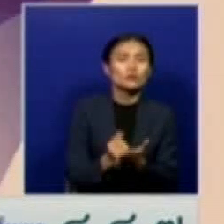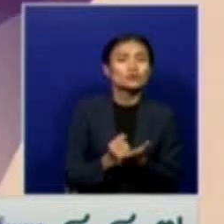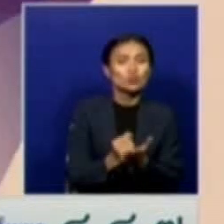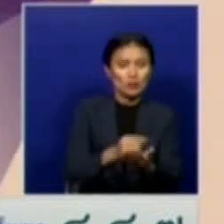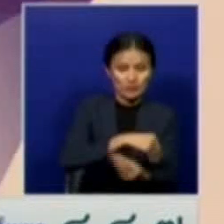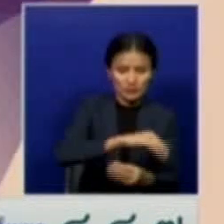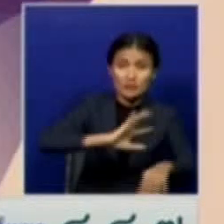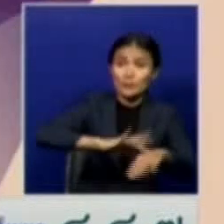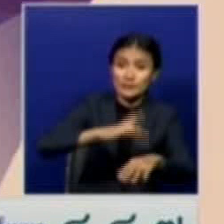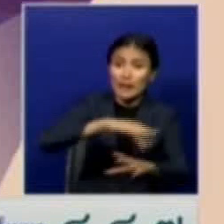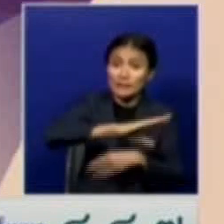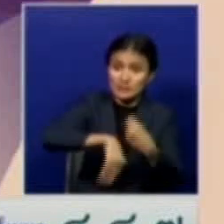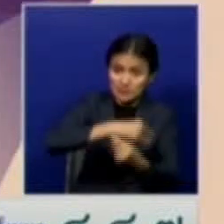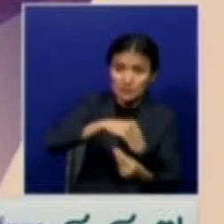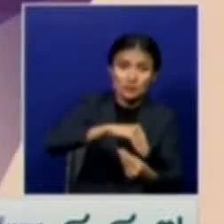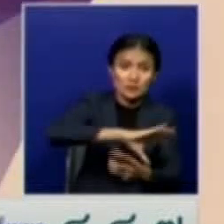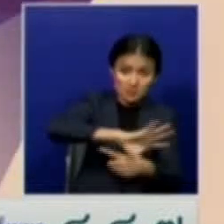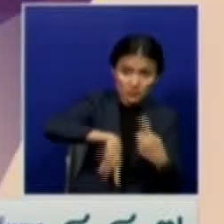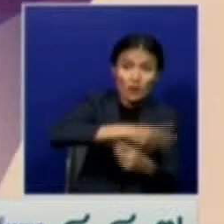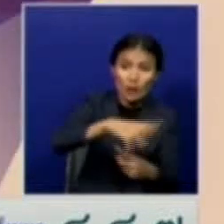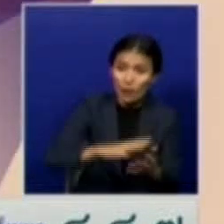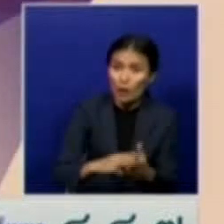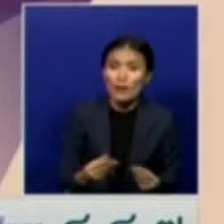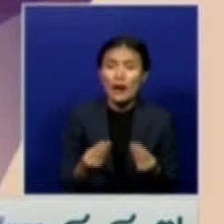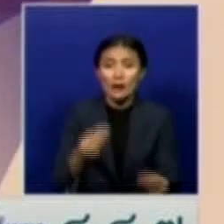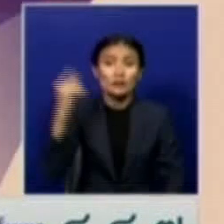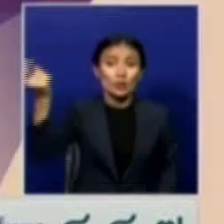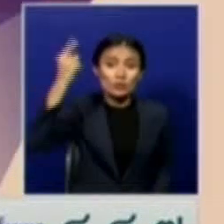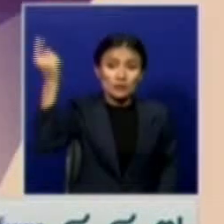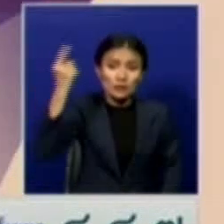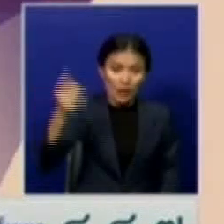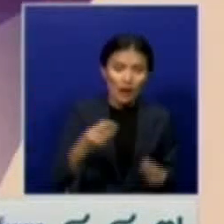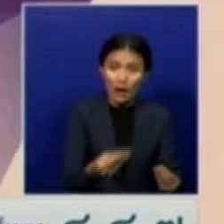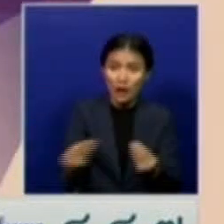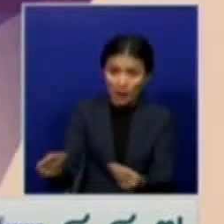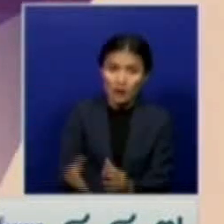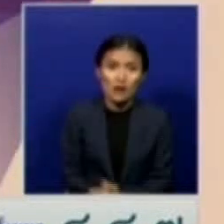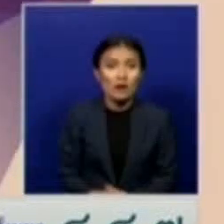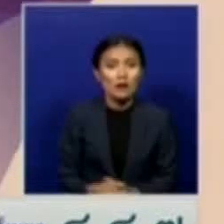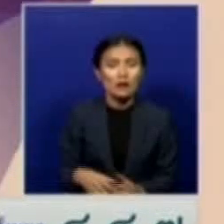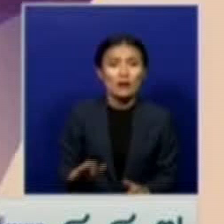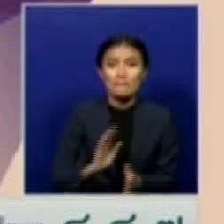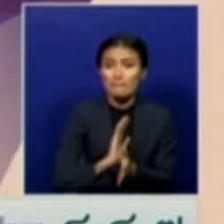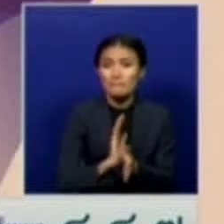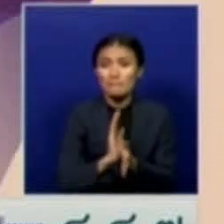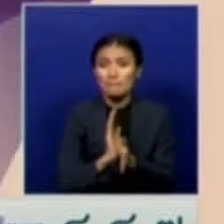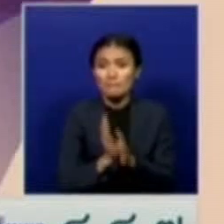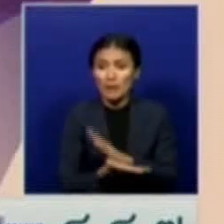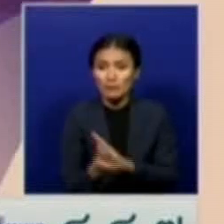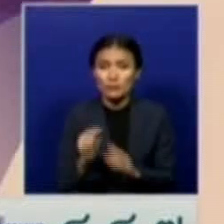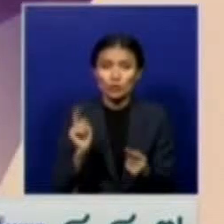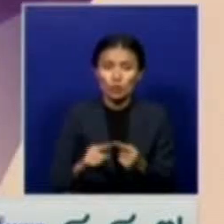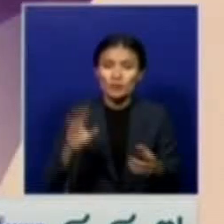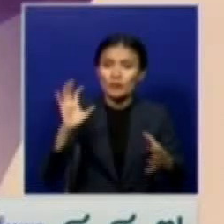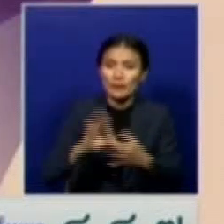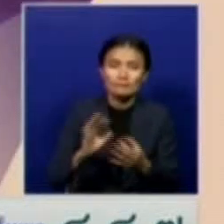แล้วก็ถามว่าไอ้ไอ้คำว่าเราไม่ทิ้งกันเนี่ยที่แท้จริงก็ต้องขยายความว่าเราไม่ทิ้งกันส่วนพวกมันก็ให้ทิ้งไปใช่ไหมอันนี้ความ